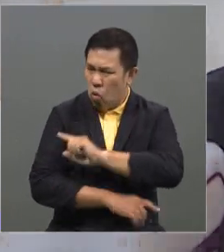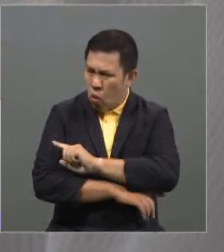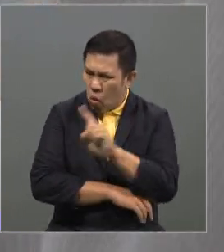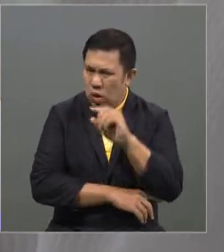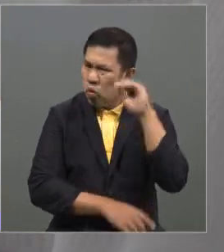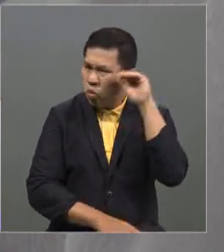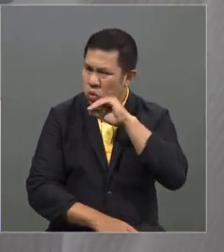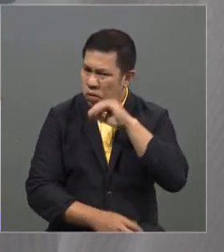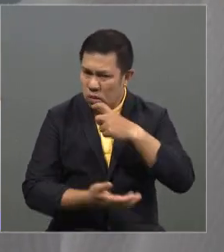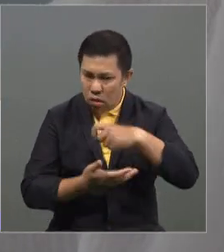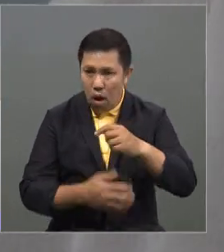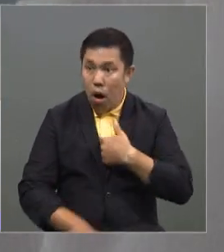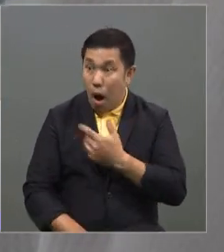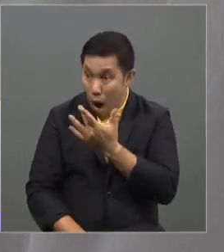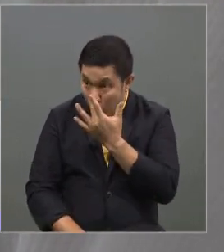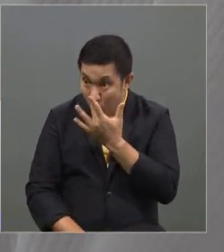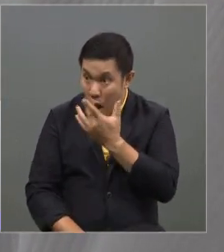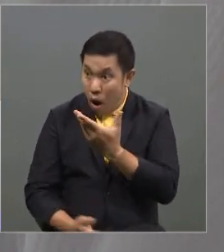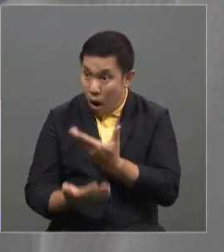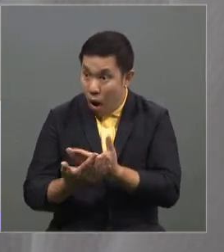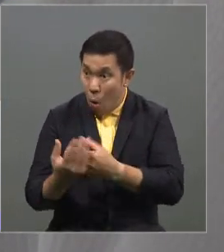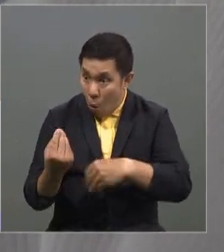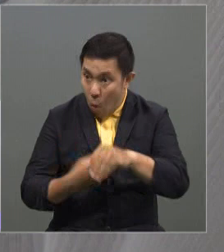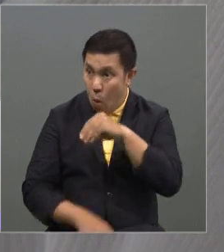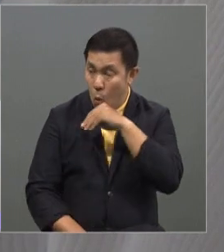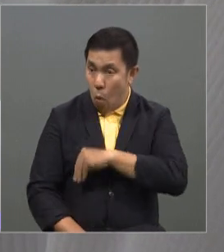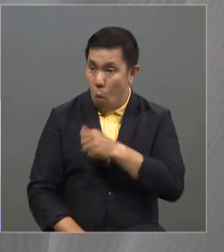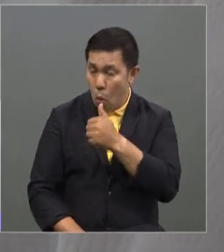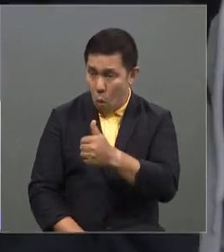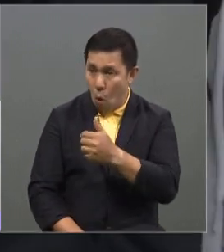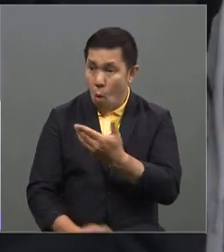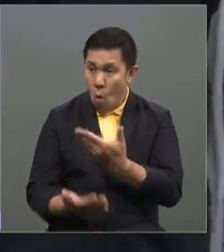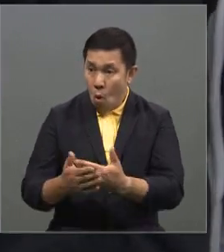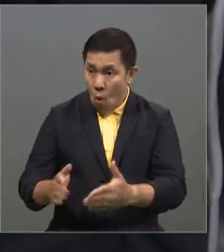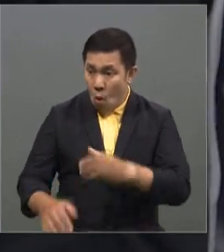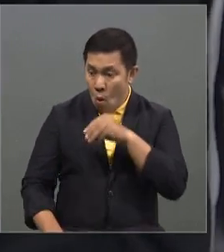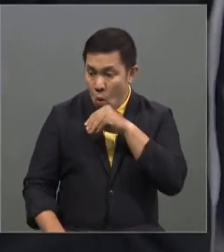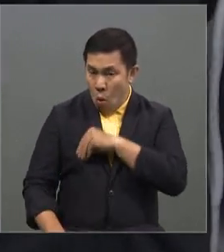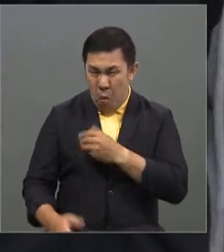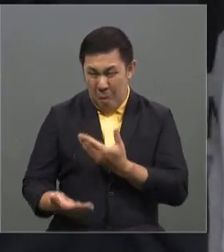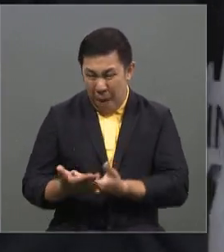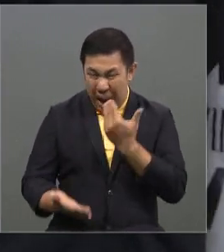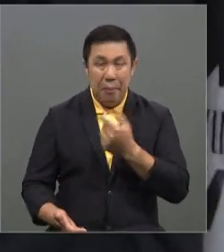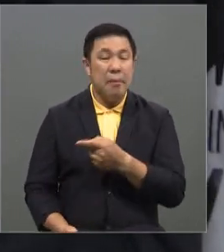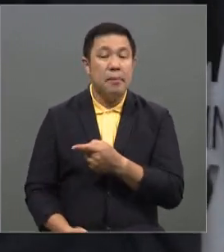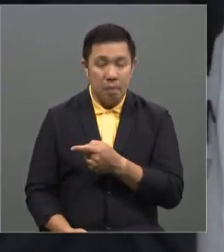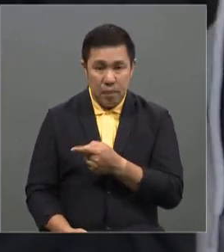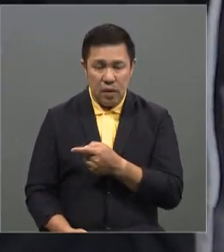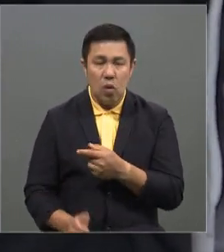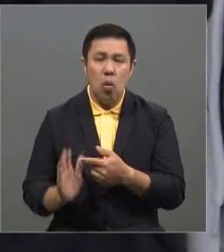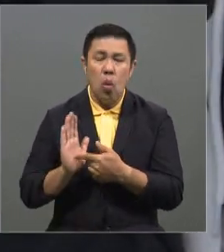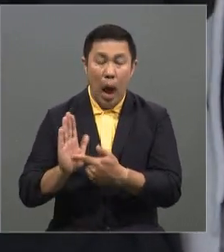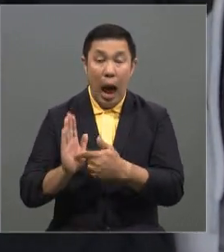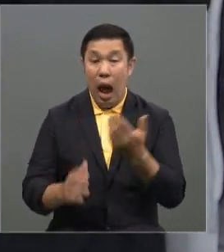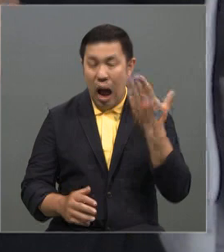นะครับเลยหลงเชื่อว่าจะได้ผลตอบแทนจริงที่สำคัญผลตอบแทนที่ได้เนี่ยสูงด้วยนะครับอย่างเช่นว่า